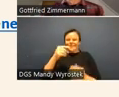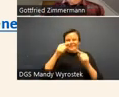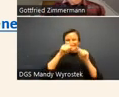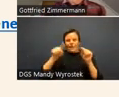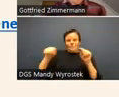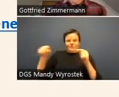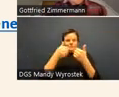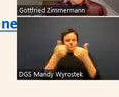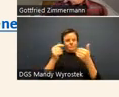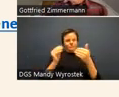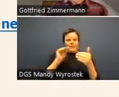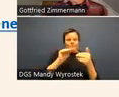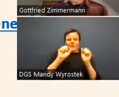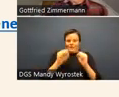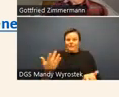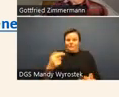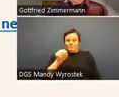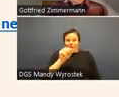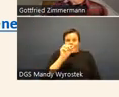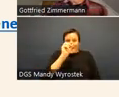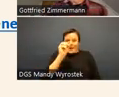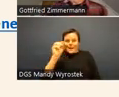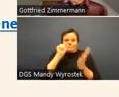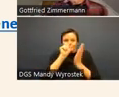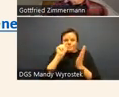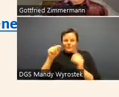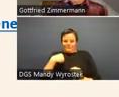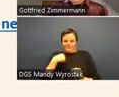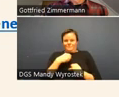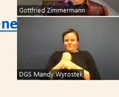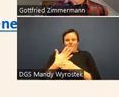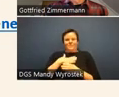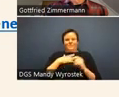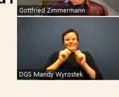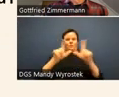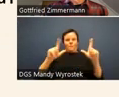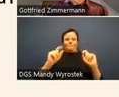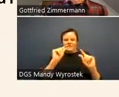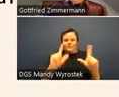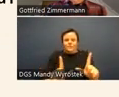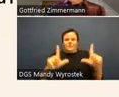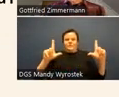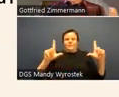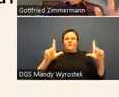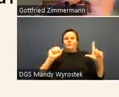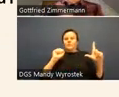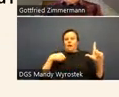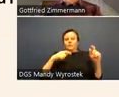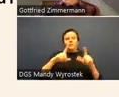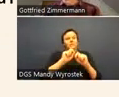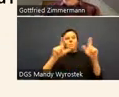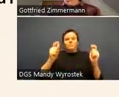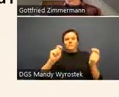automatisch richtig umgebrochen. Oder wenn ich noch mehr haben möchte, kann ich zum Beispiel auch den Textabstand